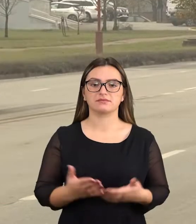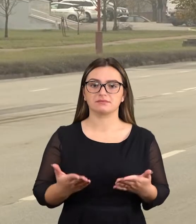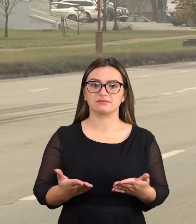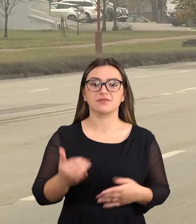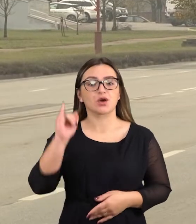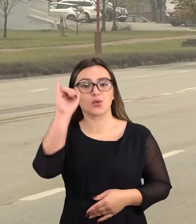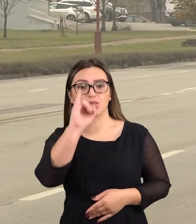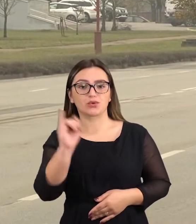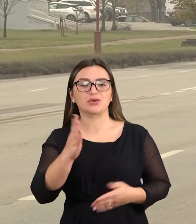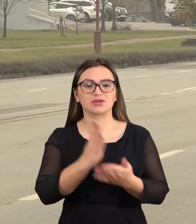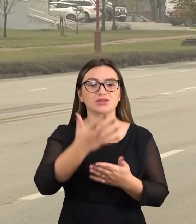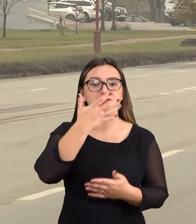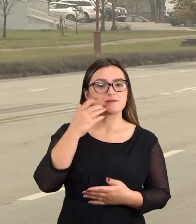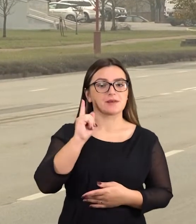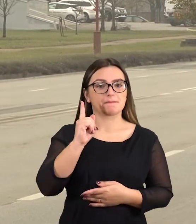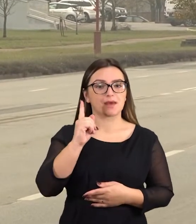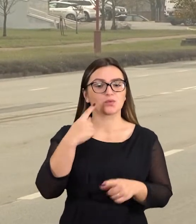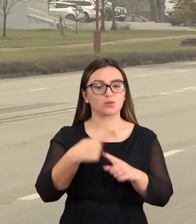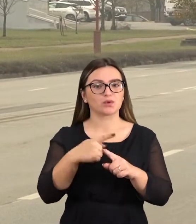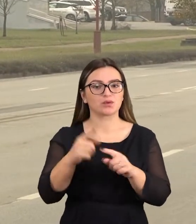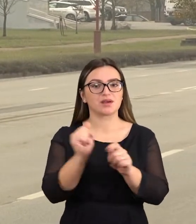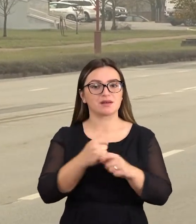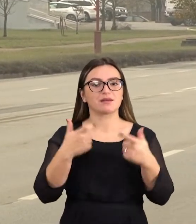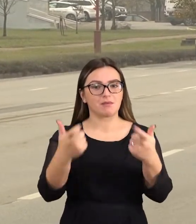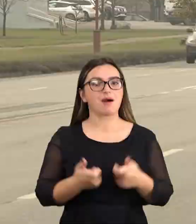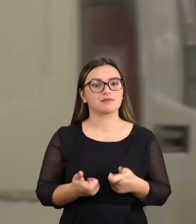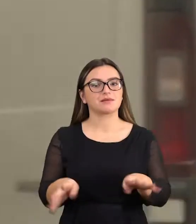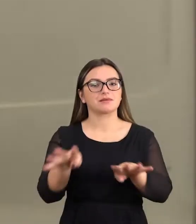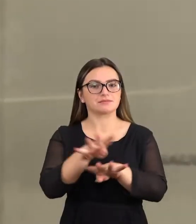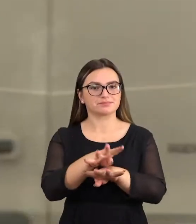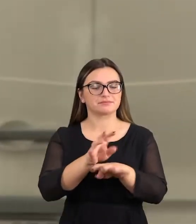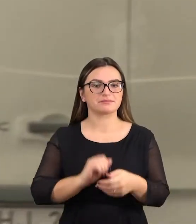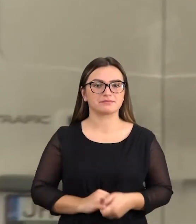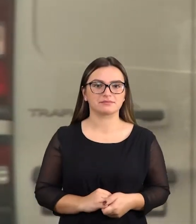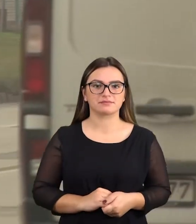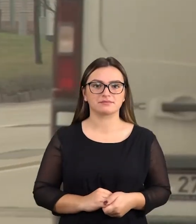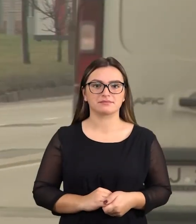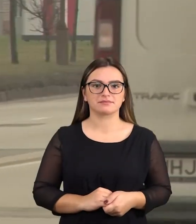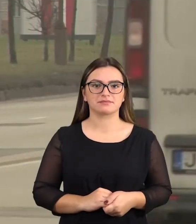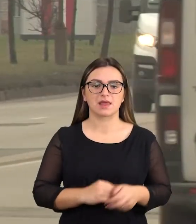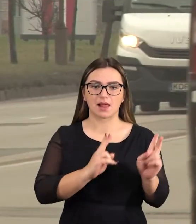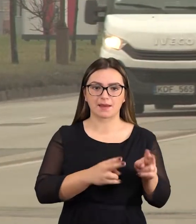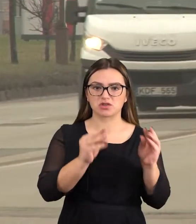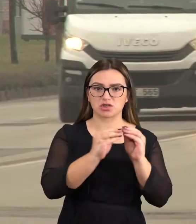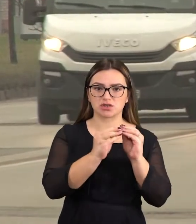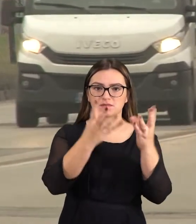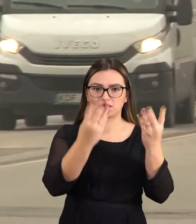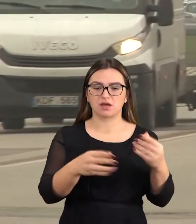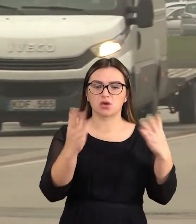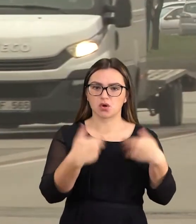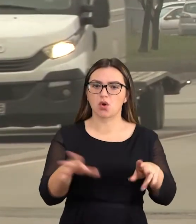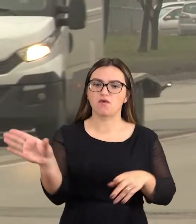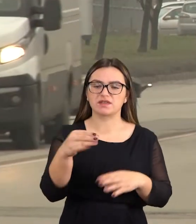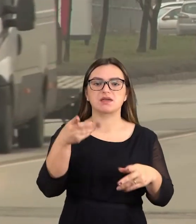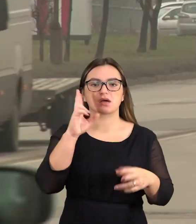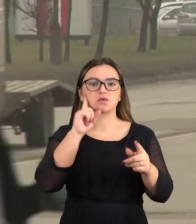Nors šalyje dar šiltas ruduo iki vasarinių padangų sezono pabaigos liko vos kelios dienos. Nuo lapkričio 10 dienos